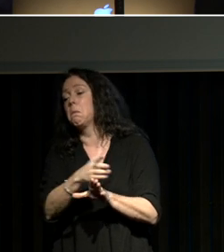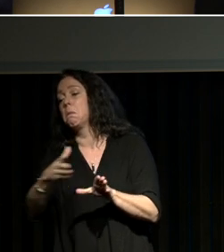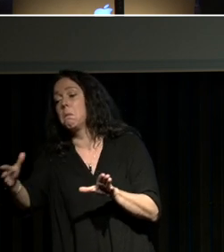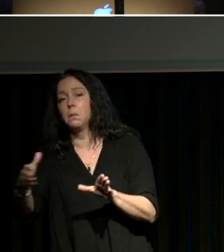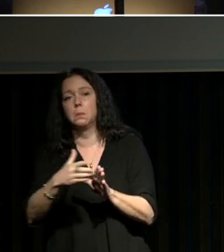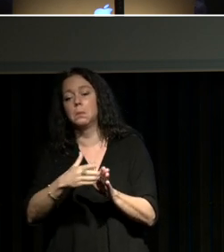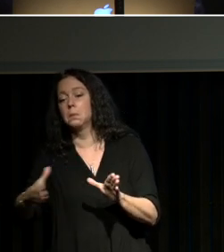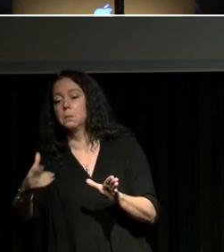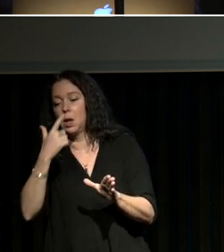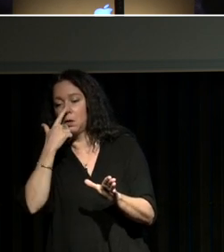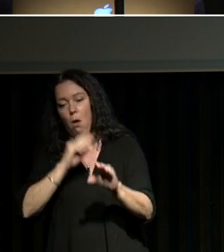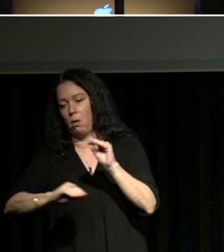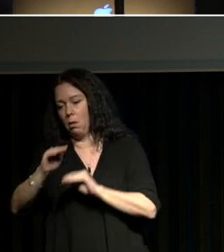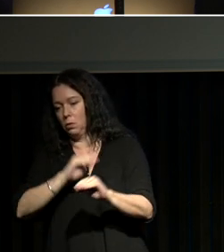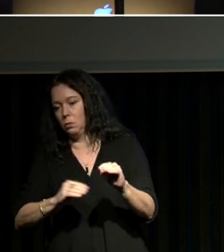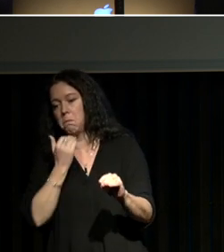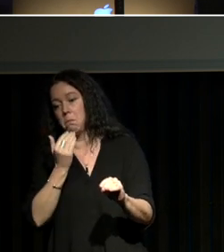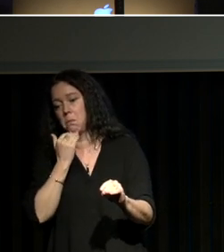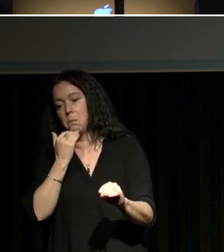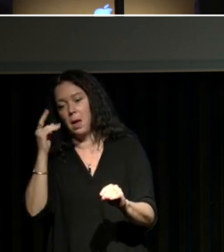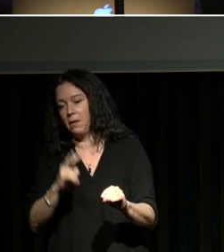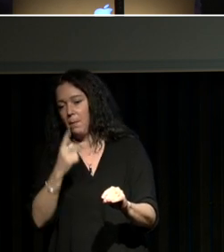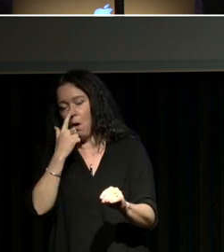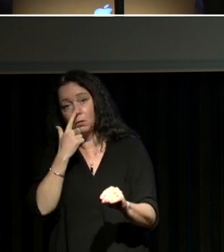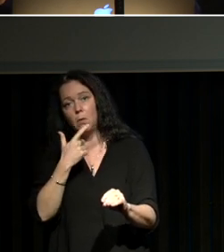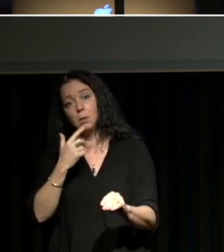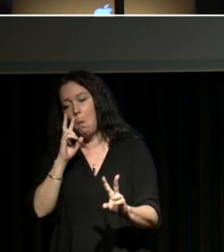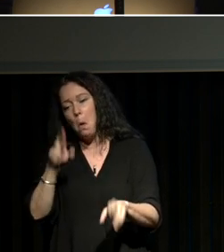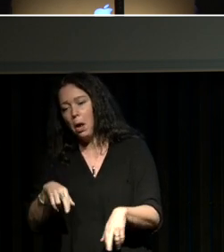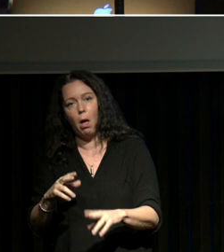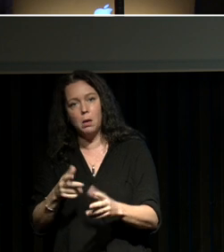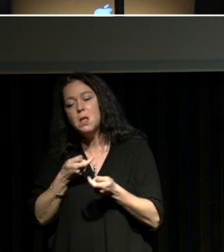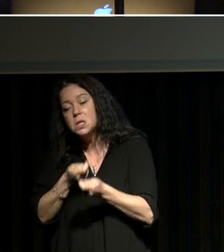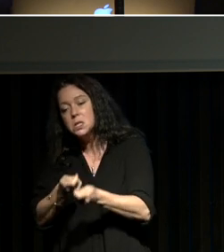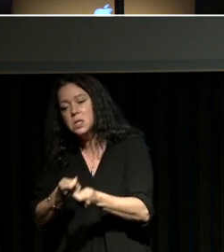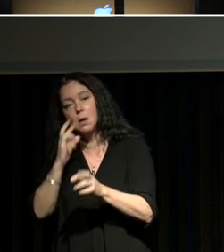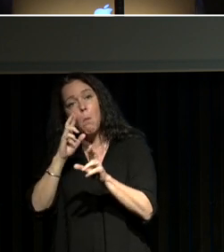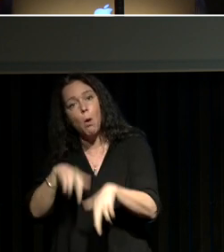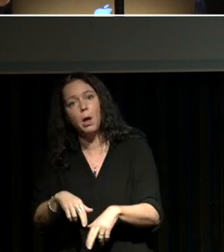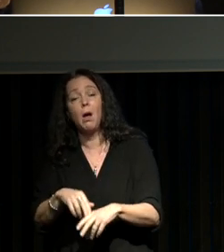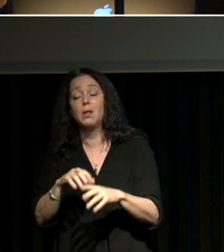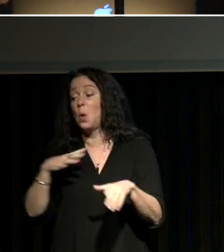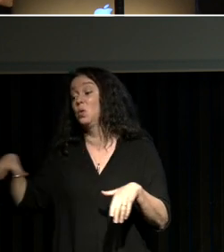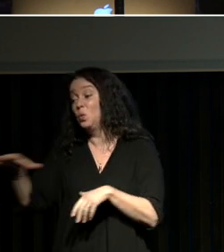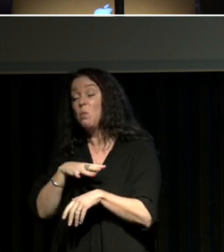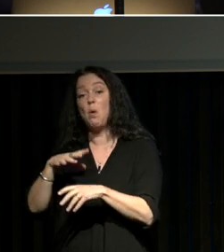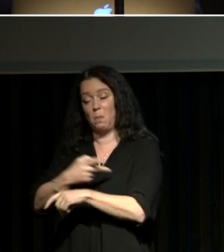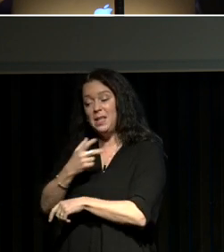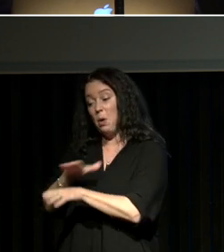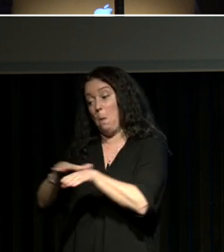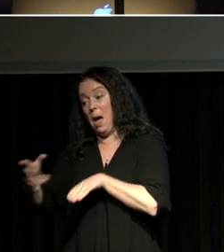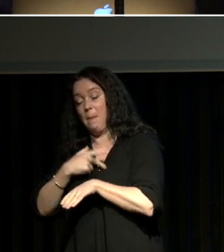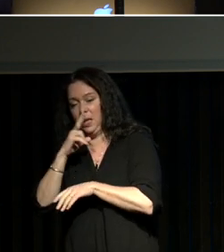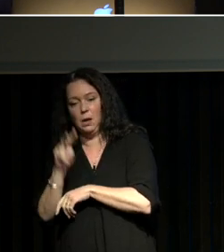sent dans une impasse thérapeutique et on se sent dans de l'acharnement thérapeutique. Et quand tout le monde, y compris les paramédicaux, pense ça,